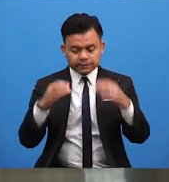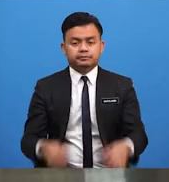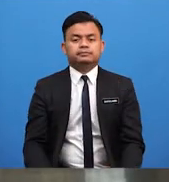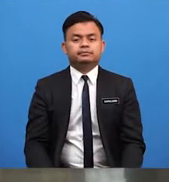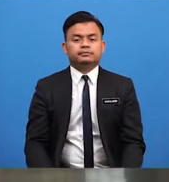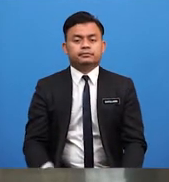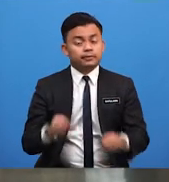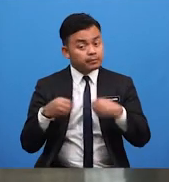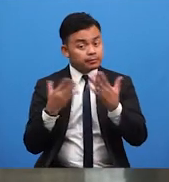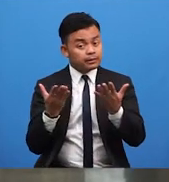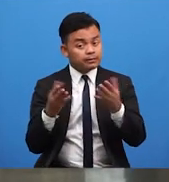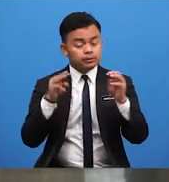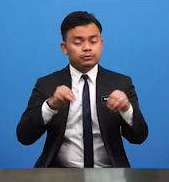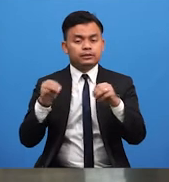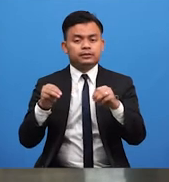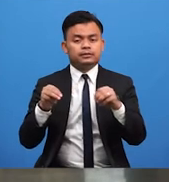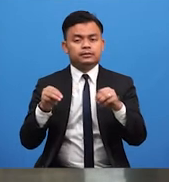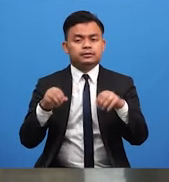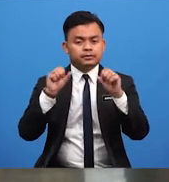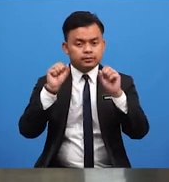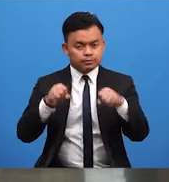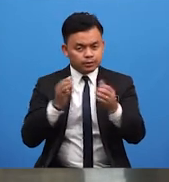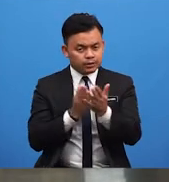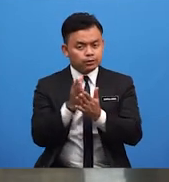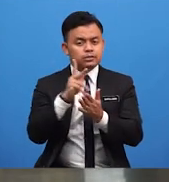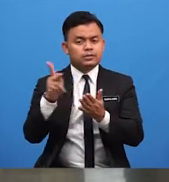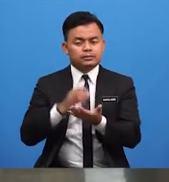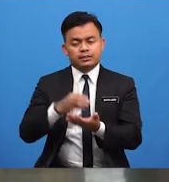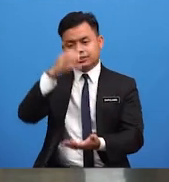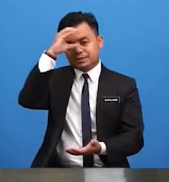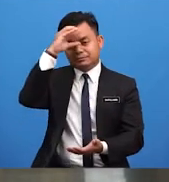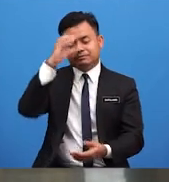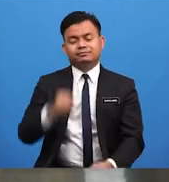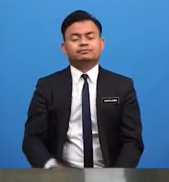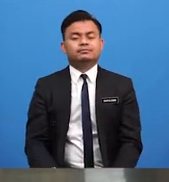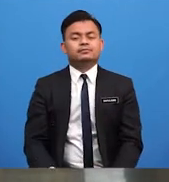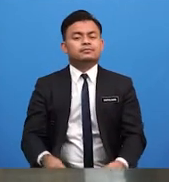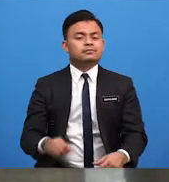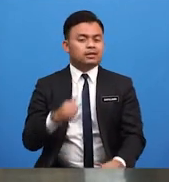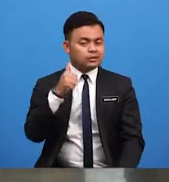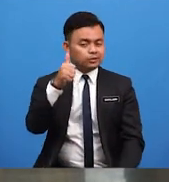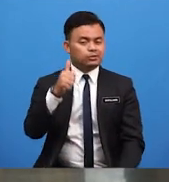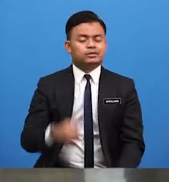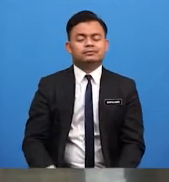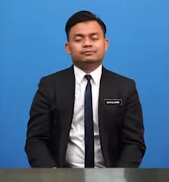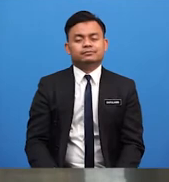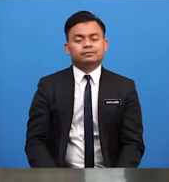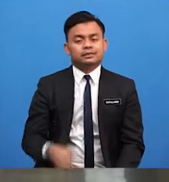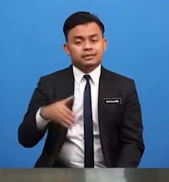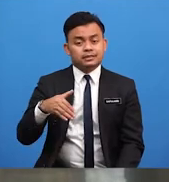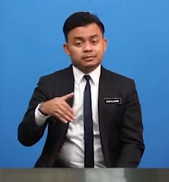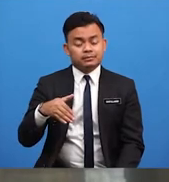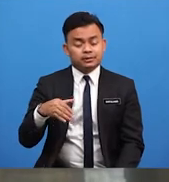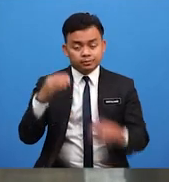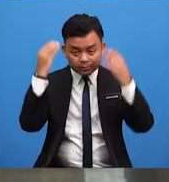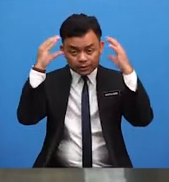Bagaimana murid-murid? Masih boleh teruskan pembelajaran? Bagus. Sebelum cikgu